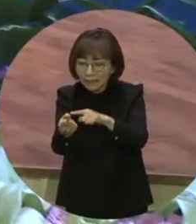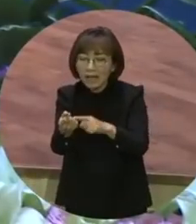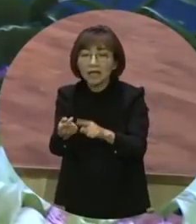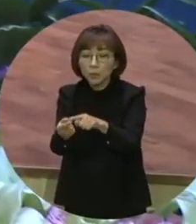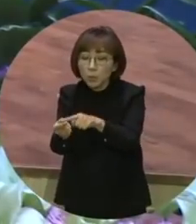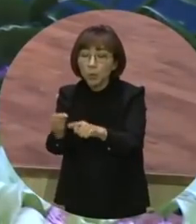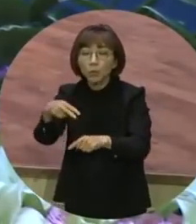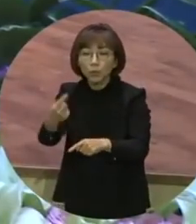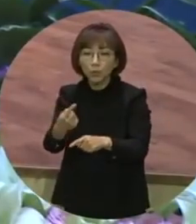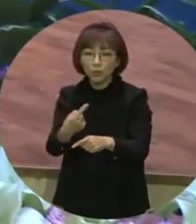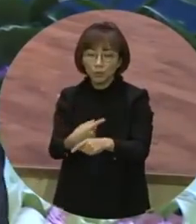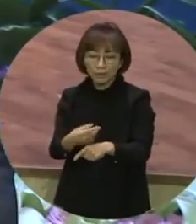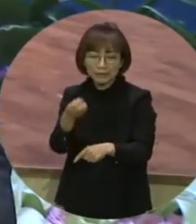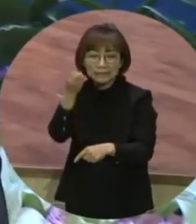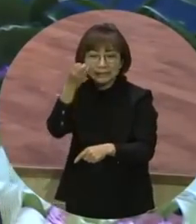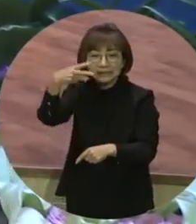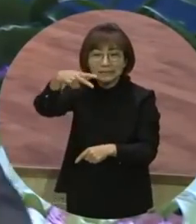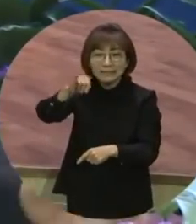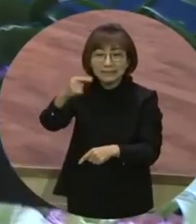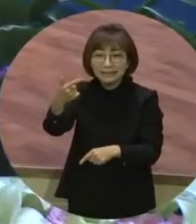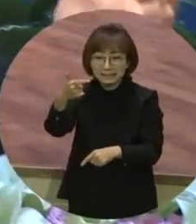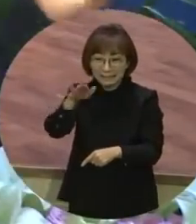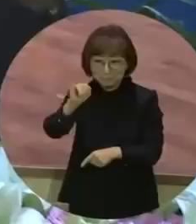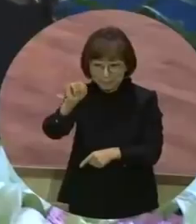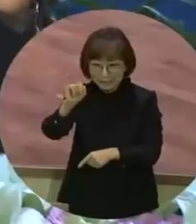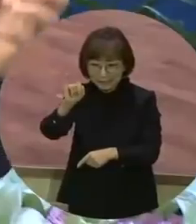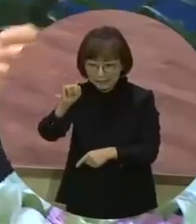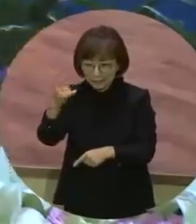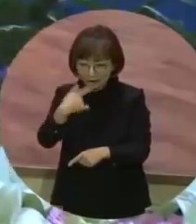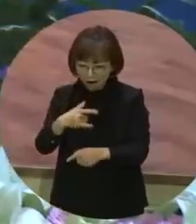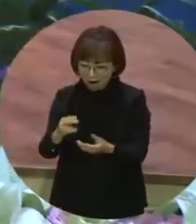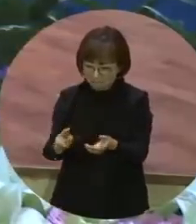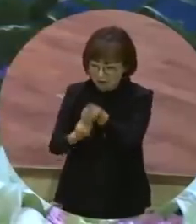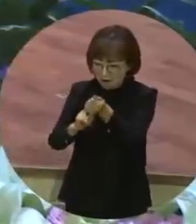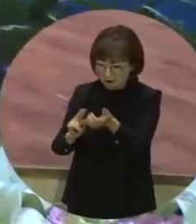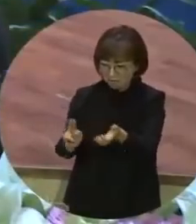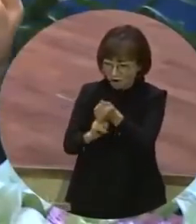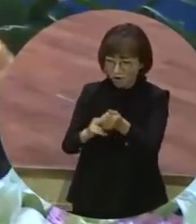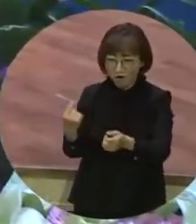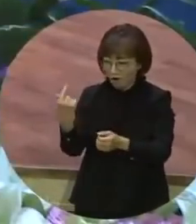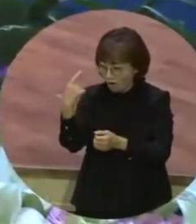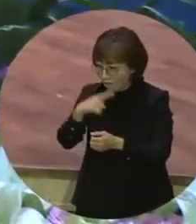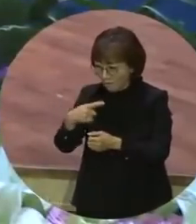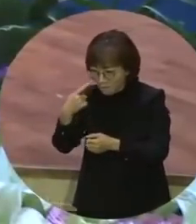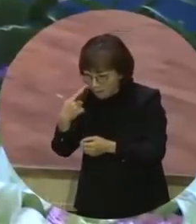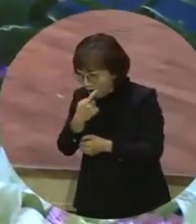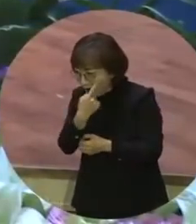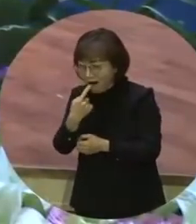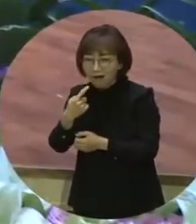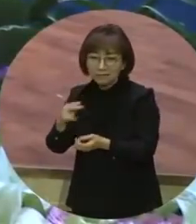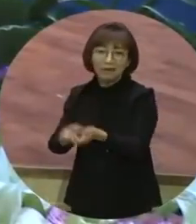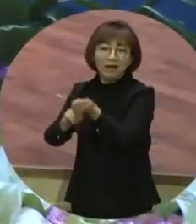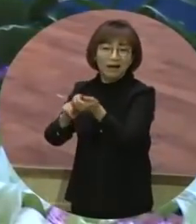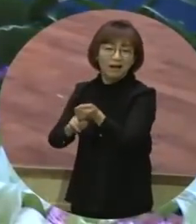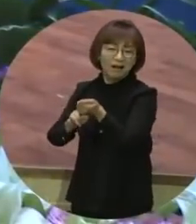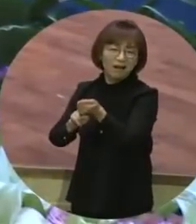신비주의예요. 오순절 쪽에 막 봤다, 서로 나와 어젯밤에 뭘 봤다, 이게 간증